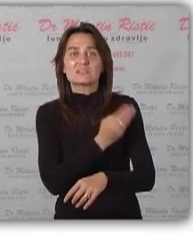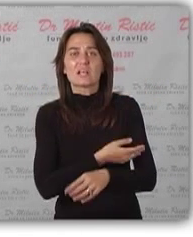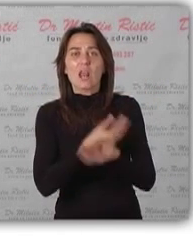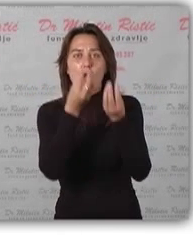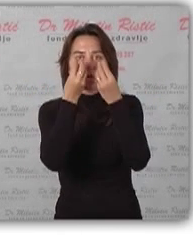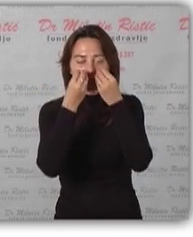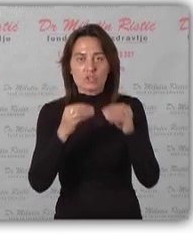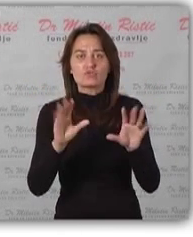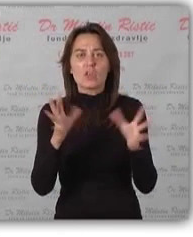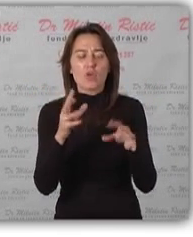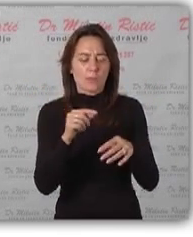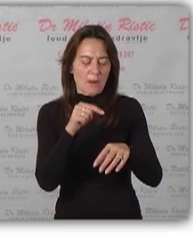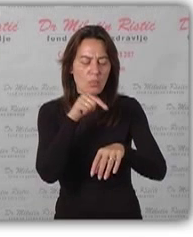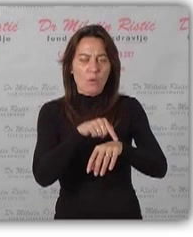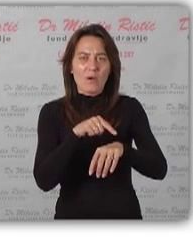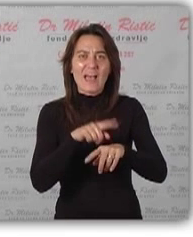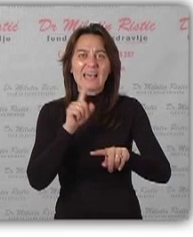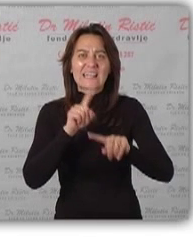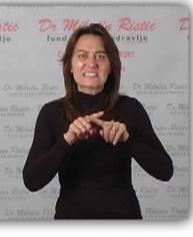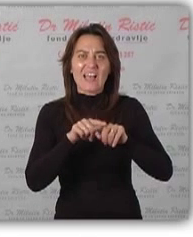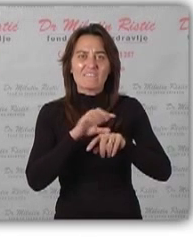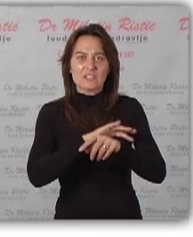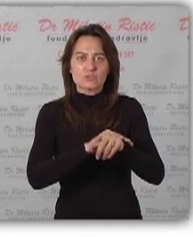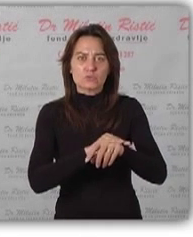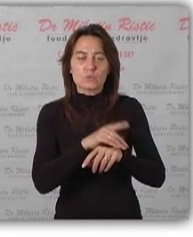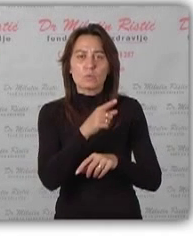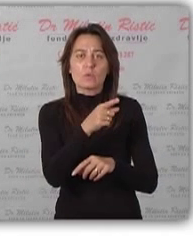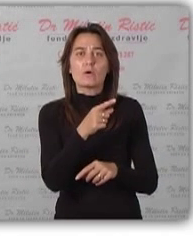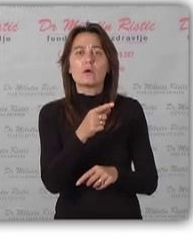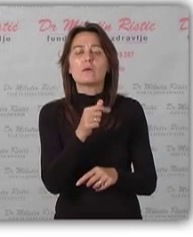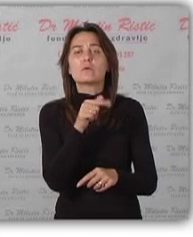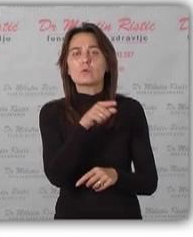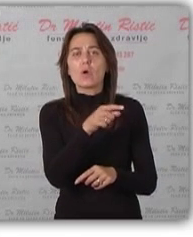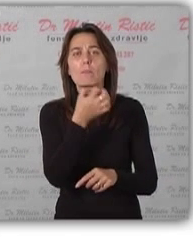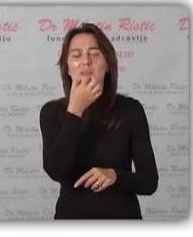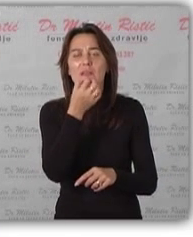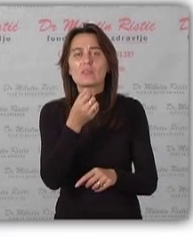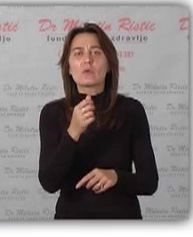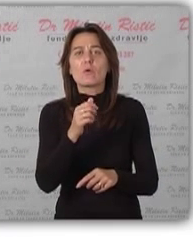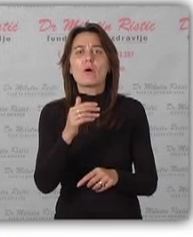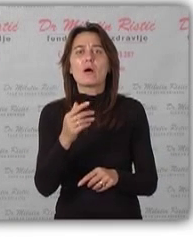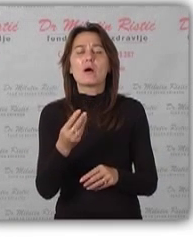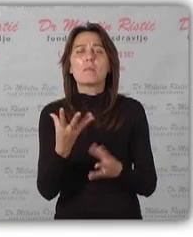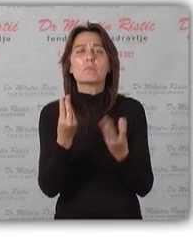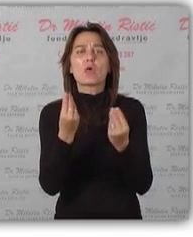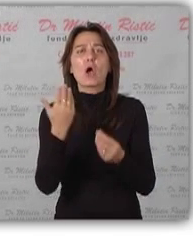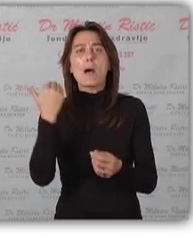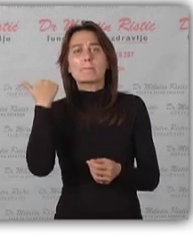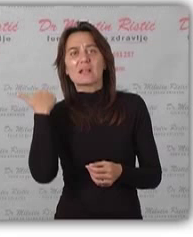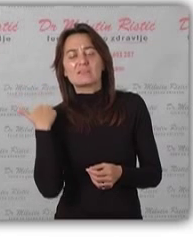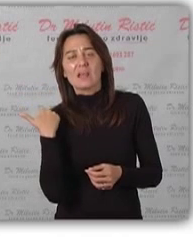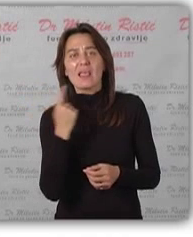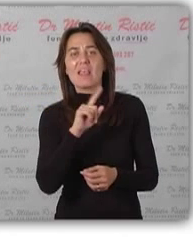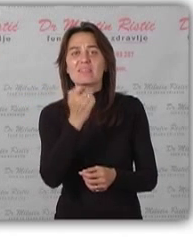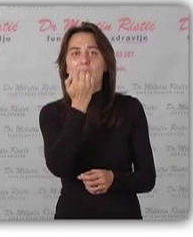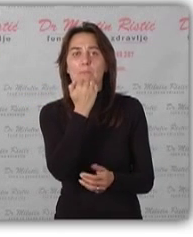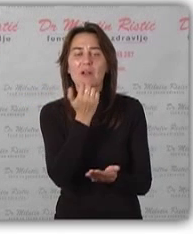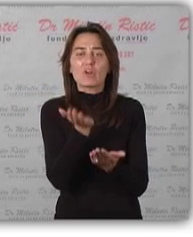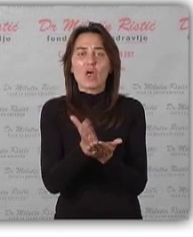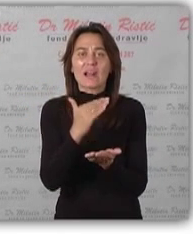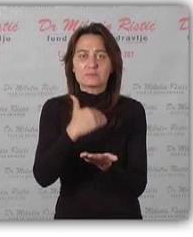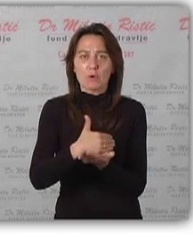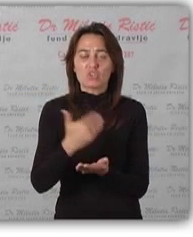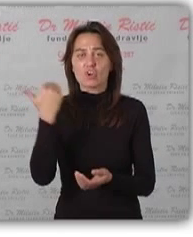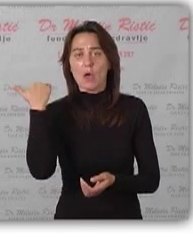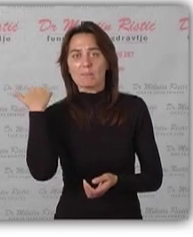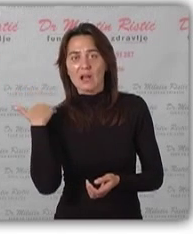mehaničke sile oštećuju normalnu hrskavicu. Obično je u pitanju preopterećenje zgloba ili nepravilno